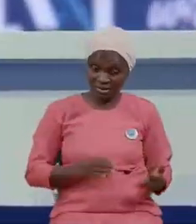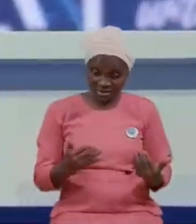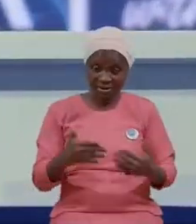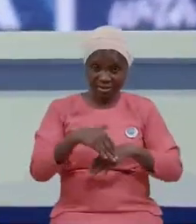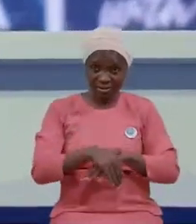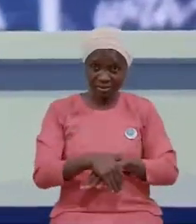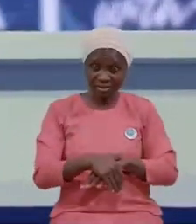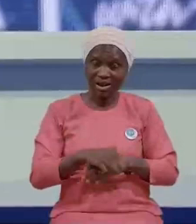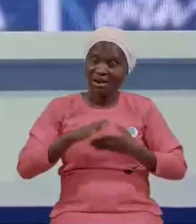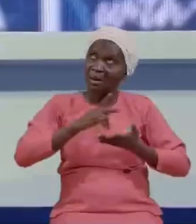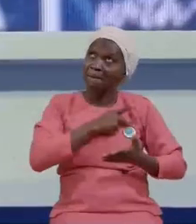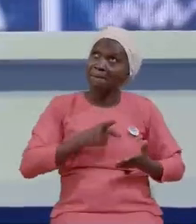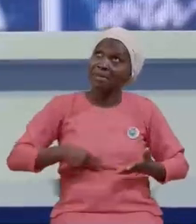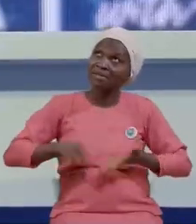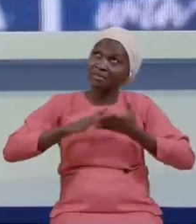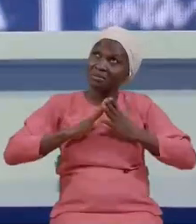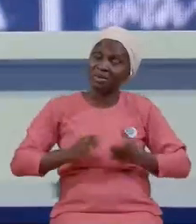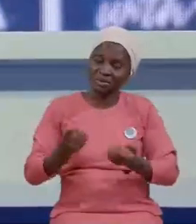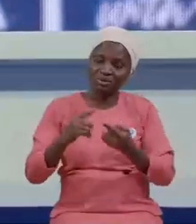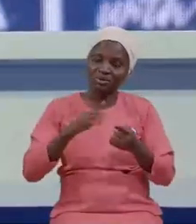Prince de paix, viens dans mon cœur.